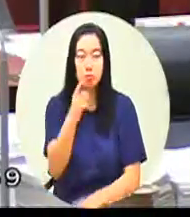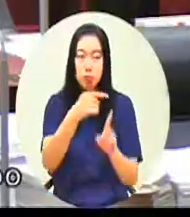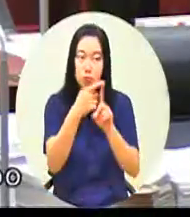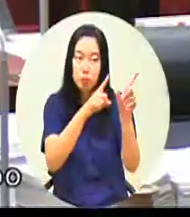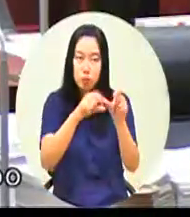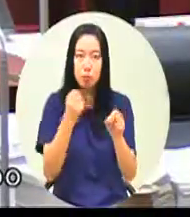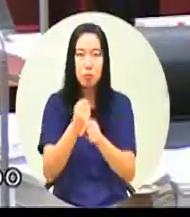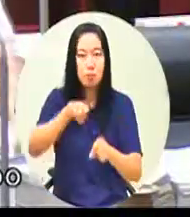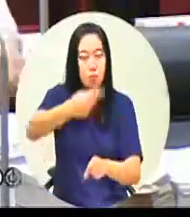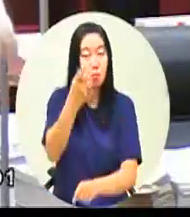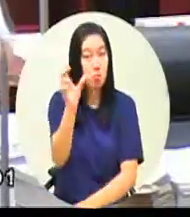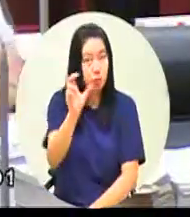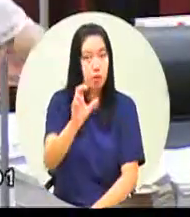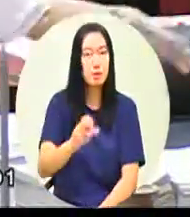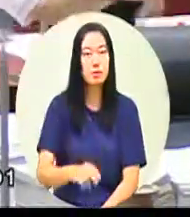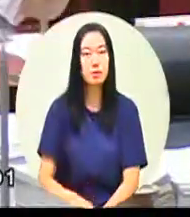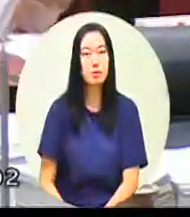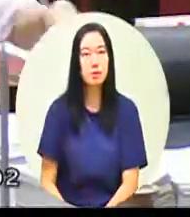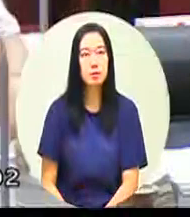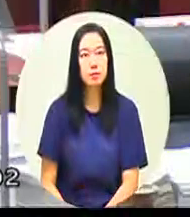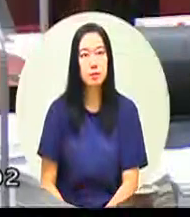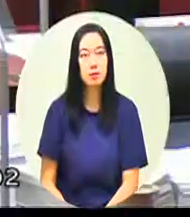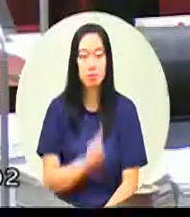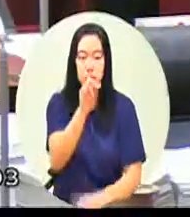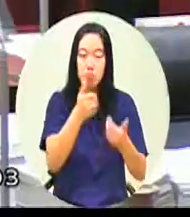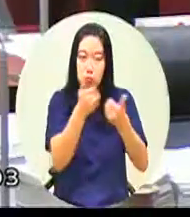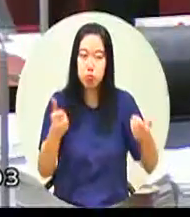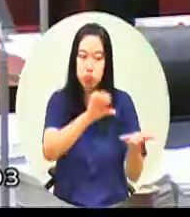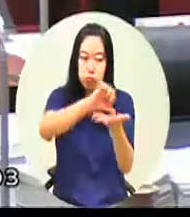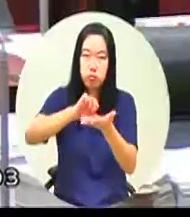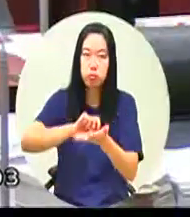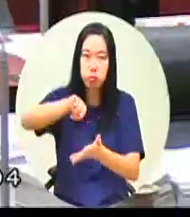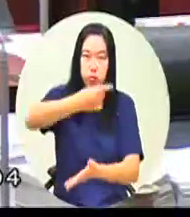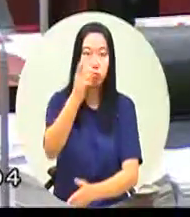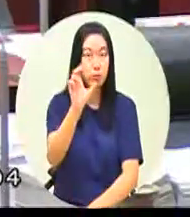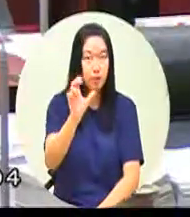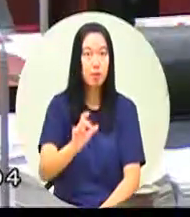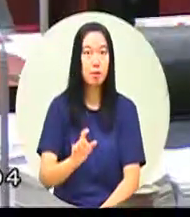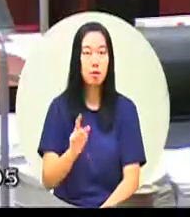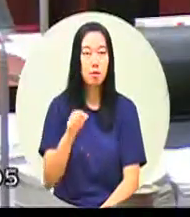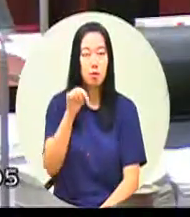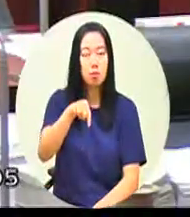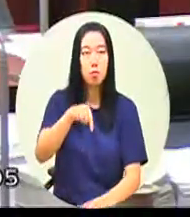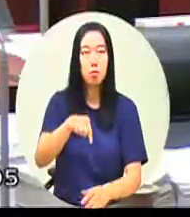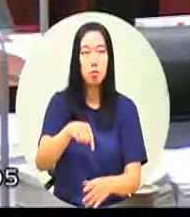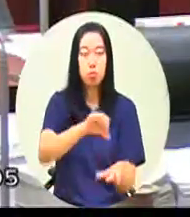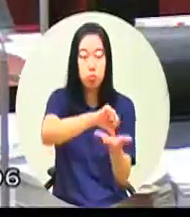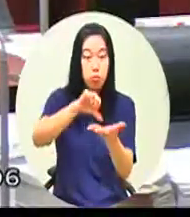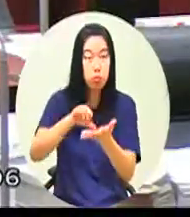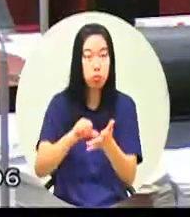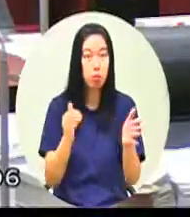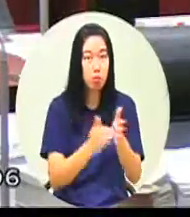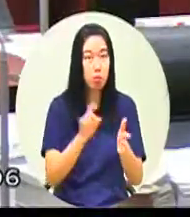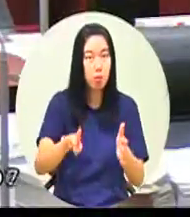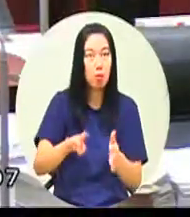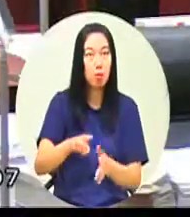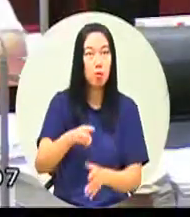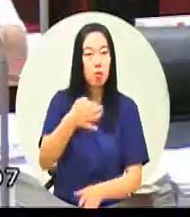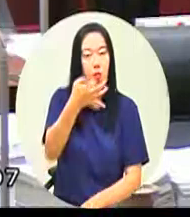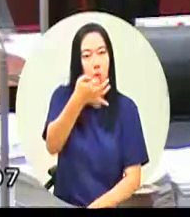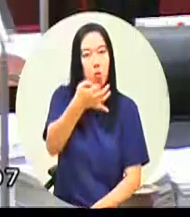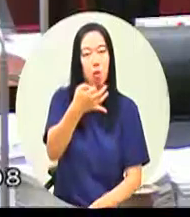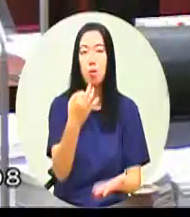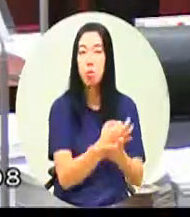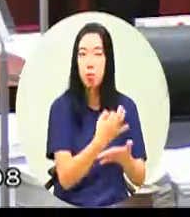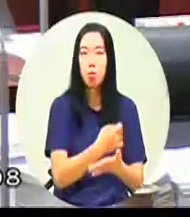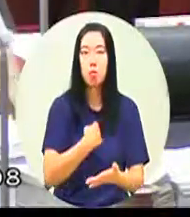是170，哈、哦，170克啊，一分地啊，哦，啊，所以一组成了哦，哈、哦，啊，当然这些成本不高，不过这个